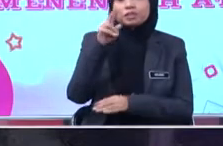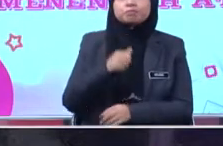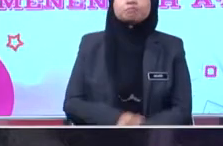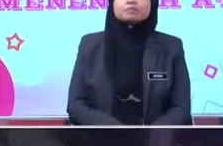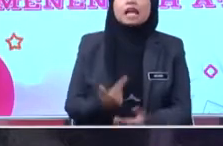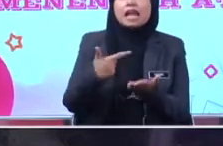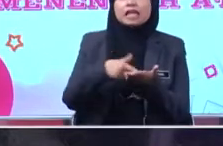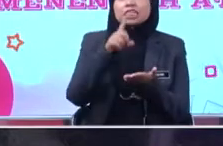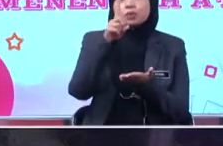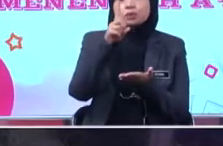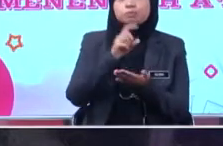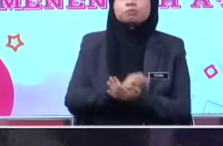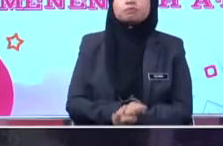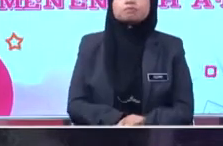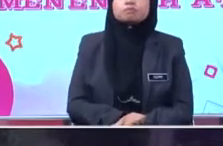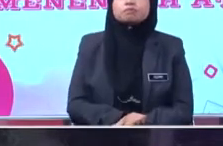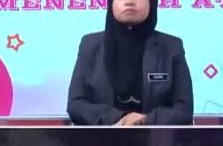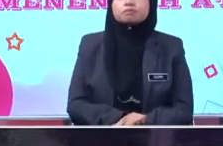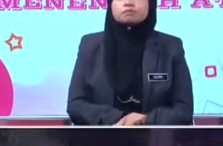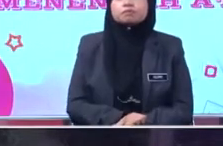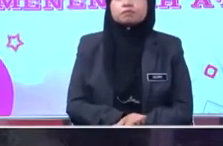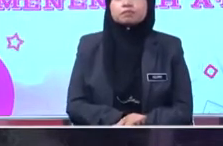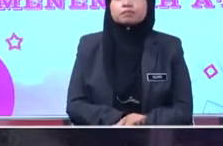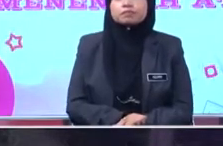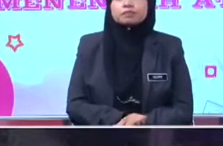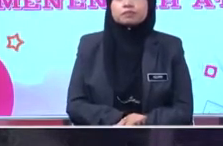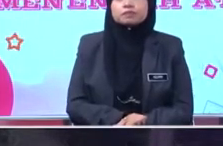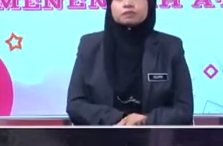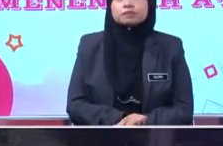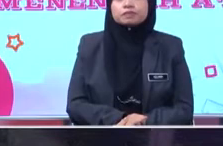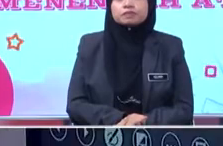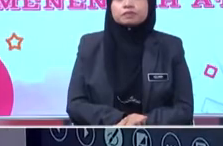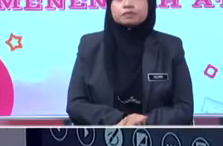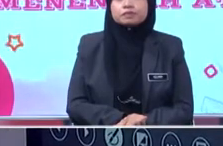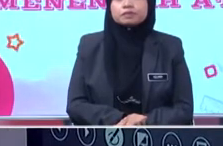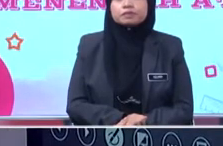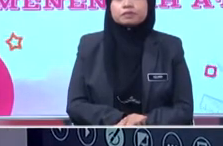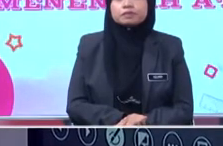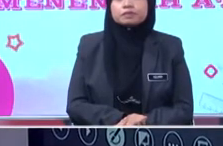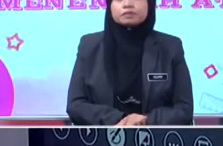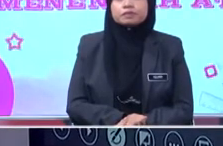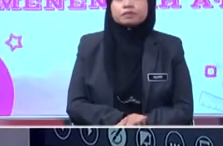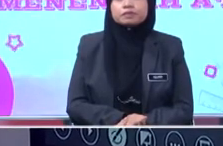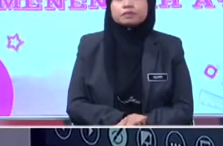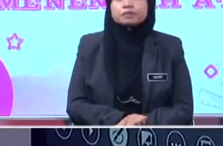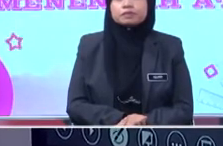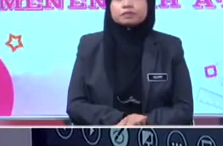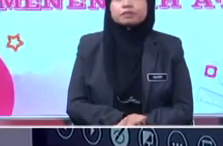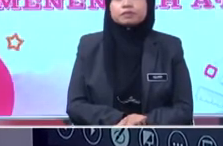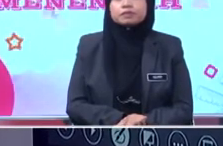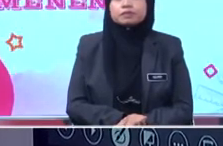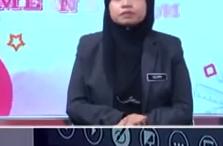satu ini Entah Tofu hese beku bila Ayo firul